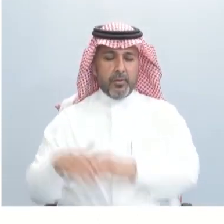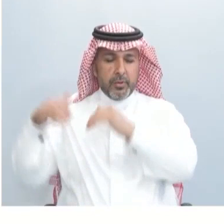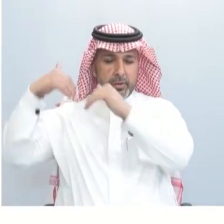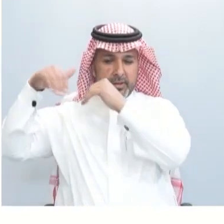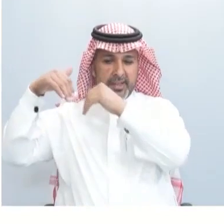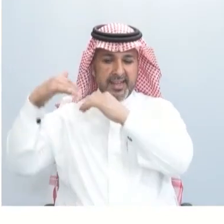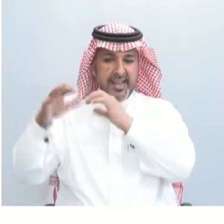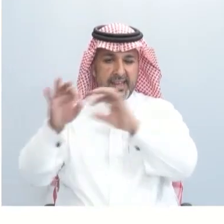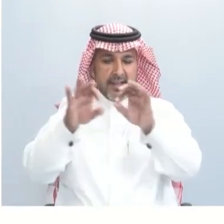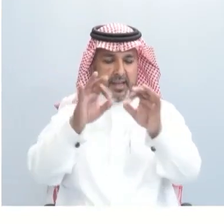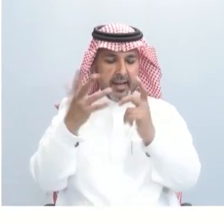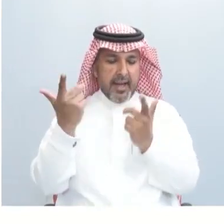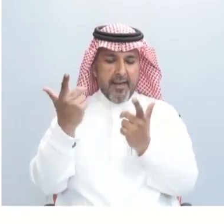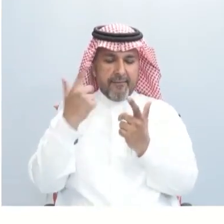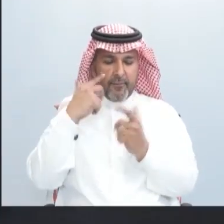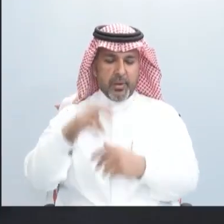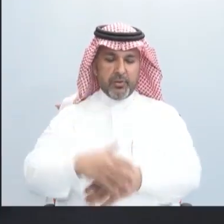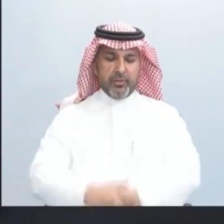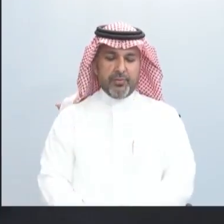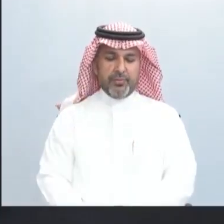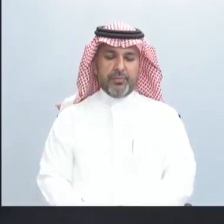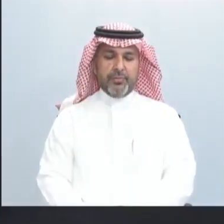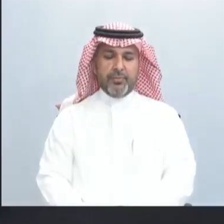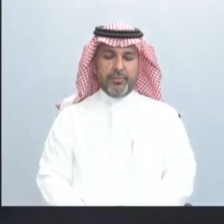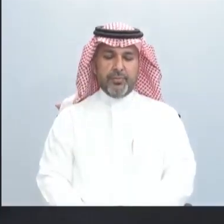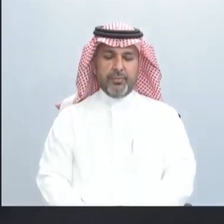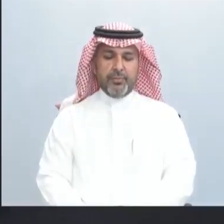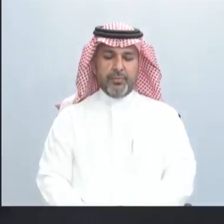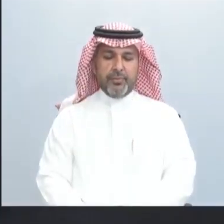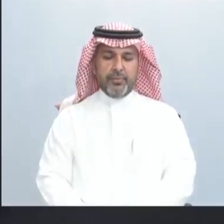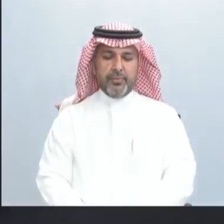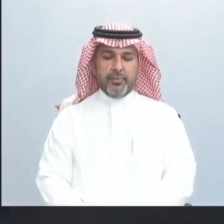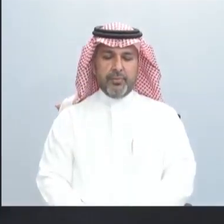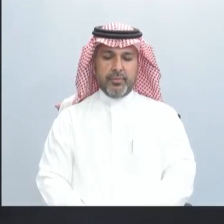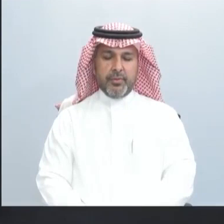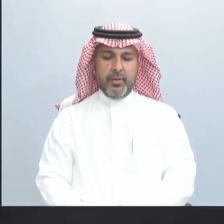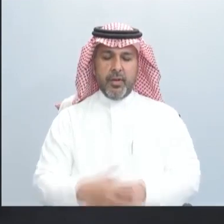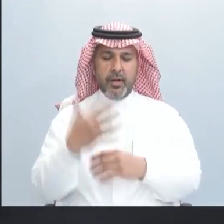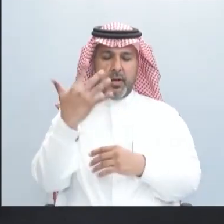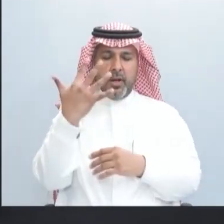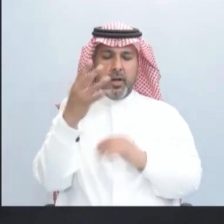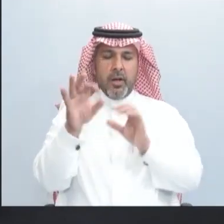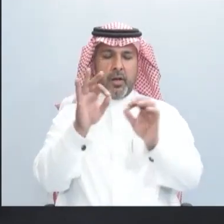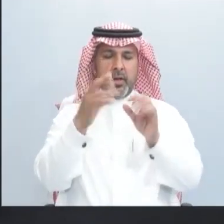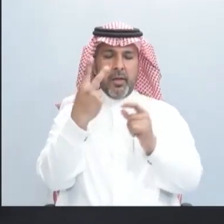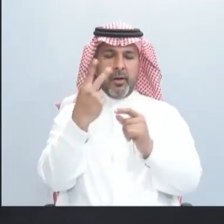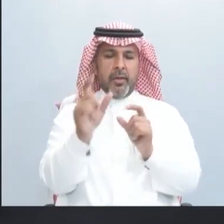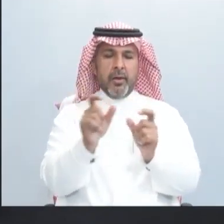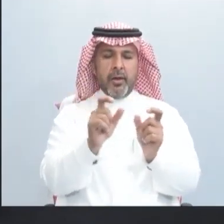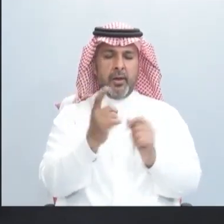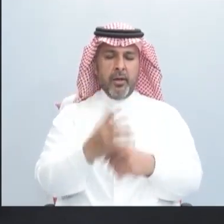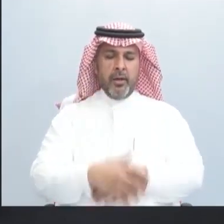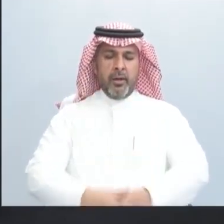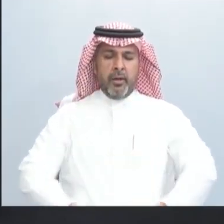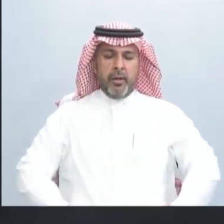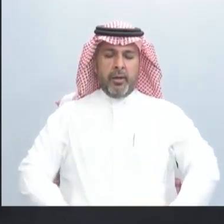لاختيار الجوائز الان راح يختار جائزتين كم طريقه عنده عنده خمس جوائز يبغى يختار منها اثنتين طبعا لما